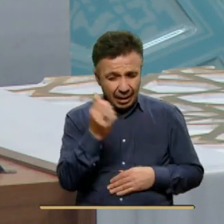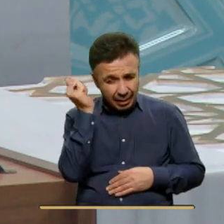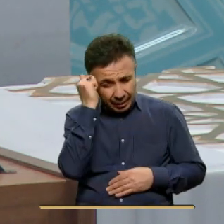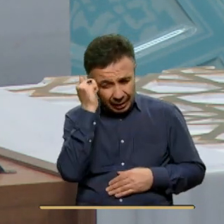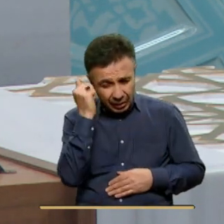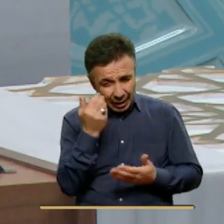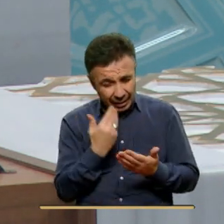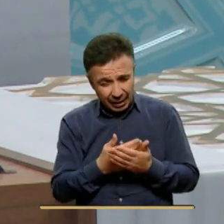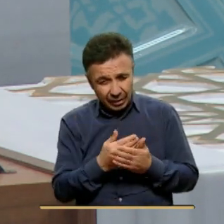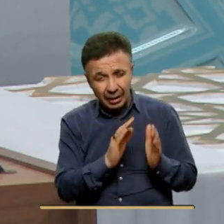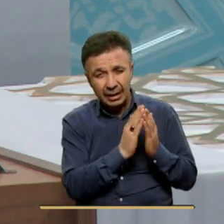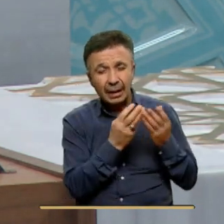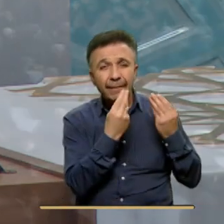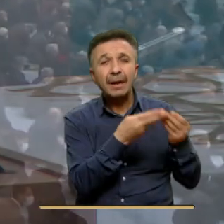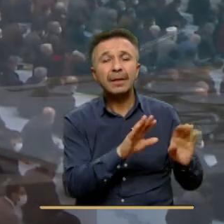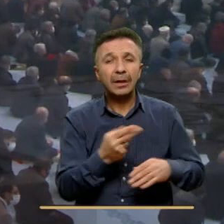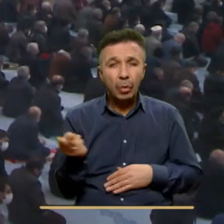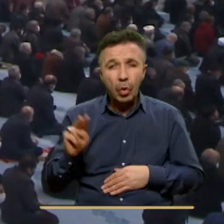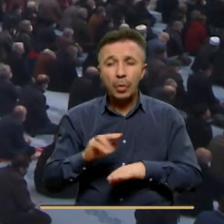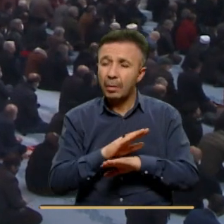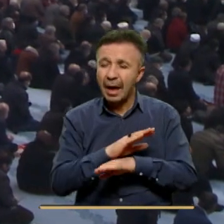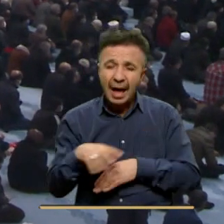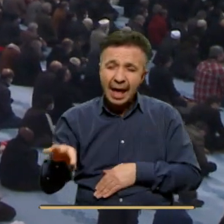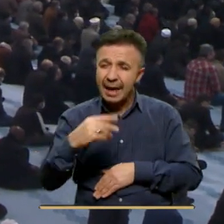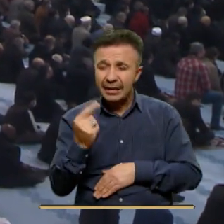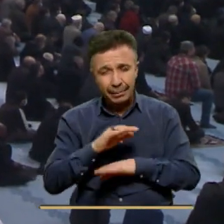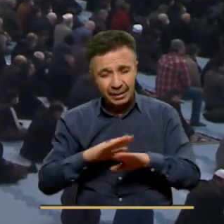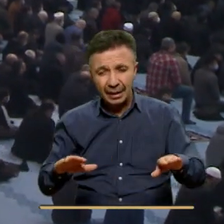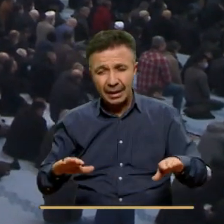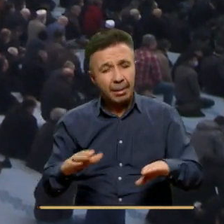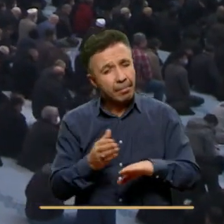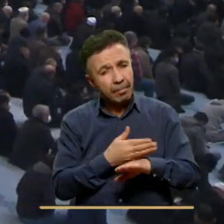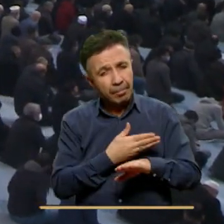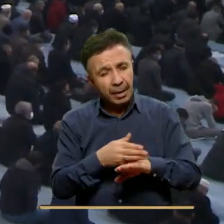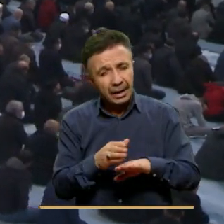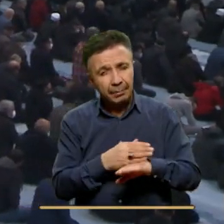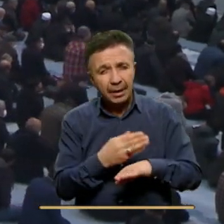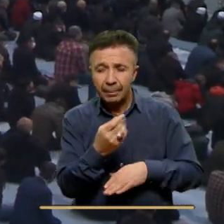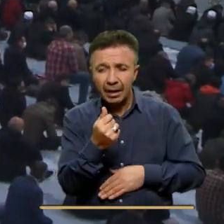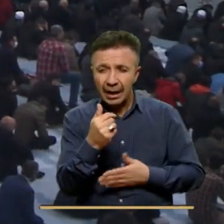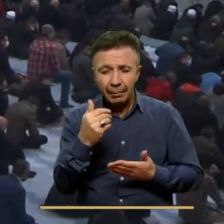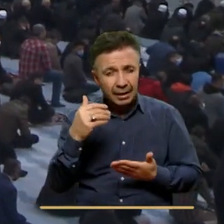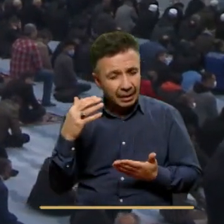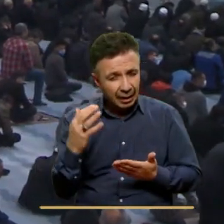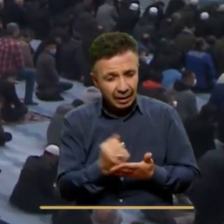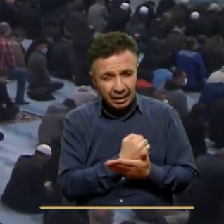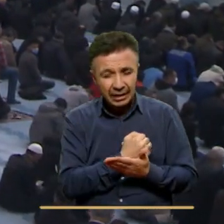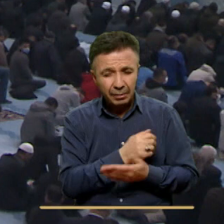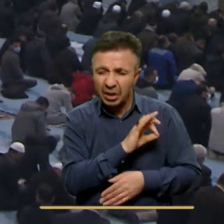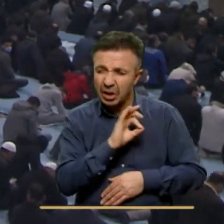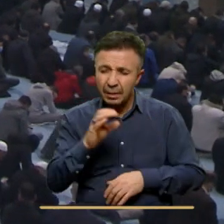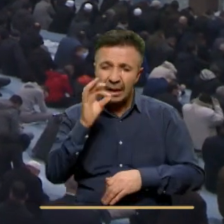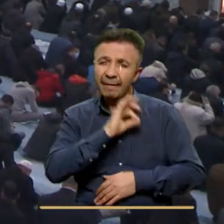her şey bitmiş olsaydı, ne malımın, ne kazancımın bana hiçbir faydası